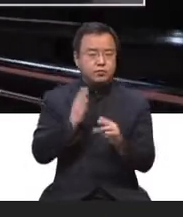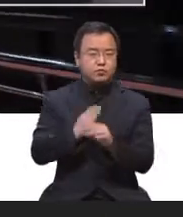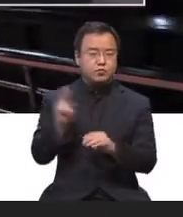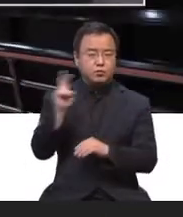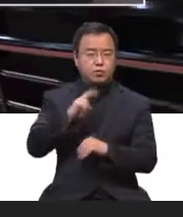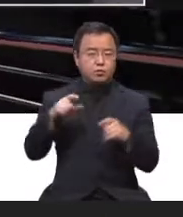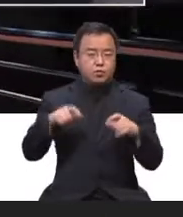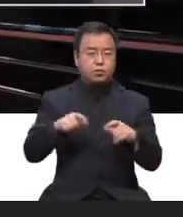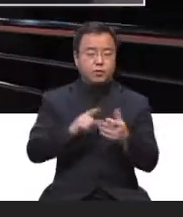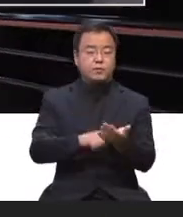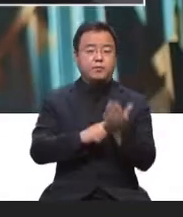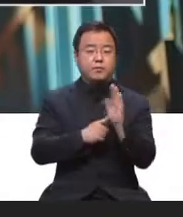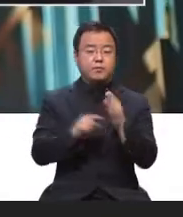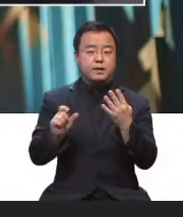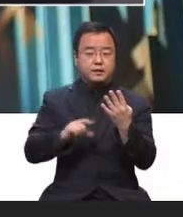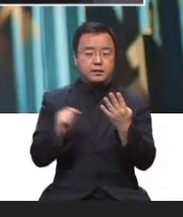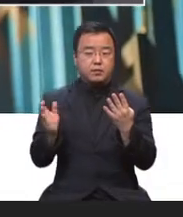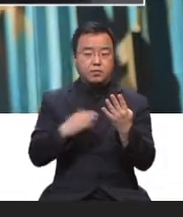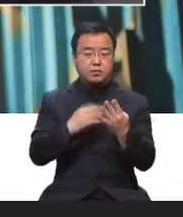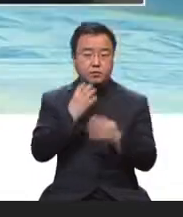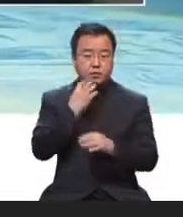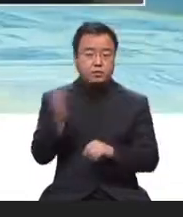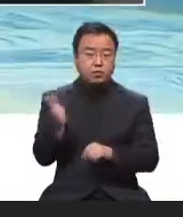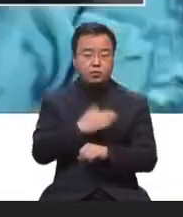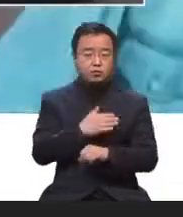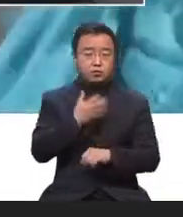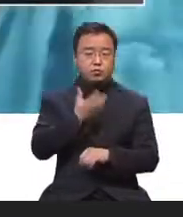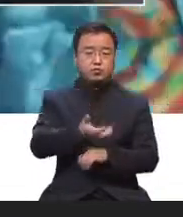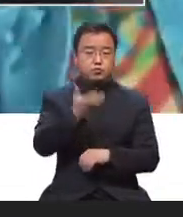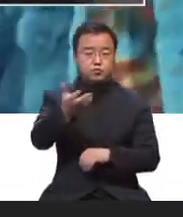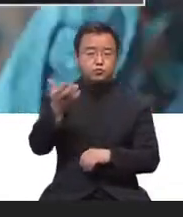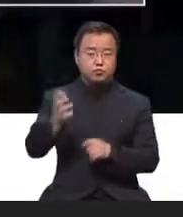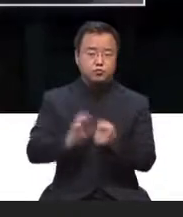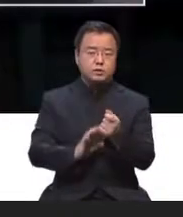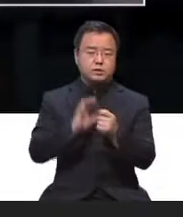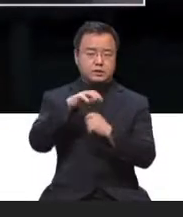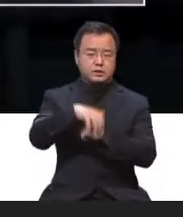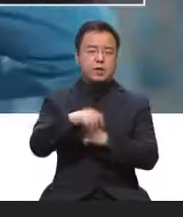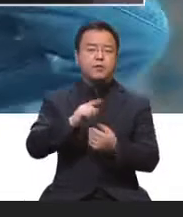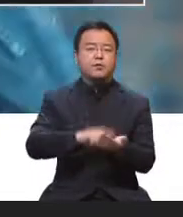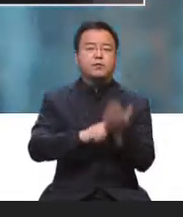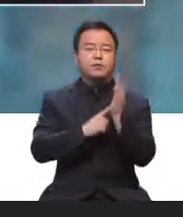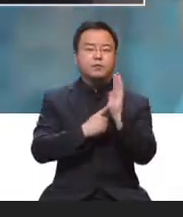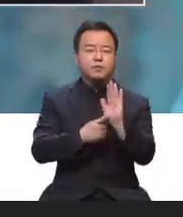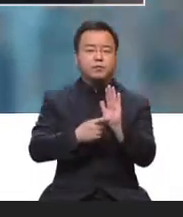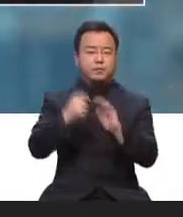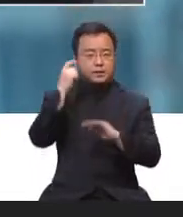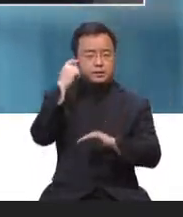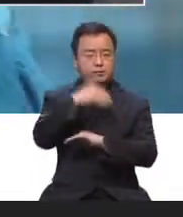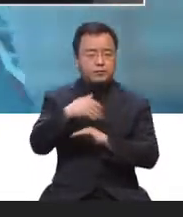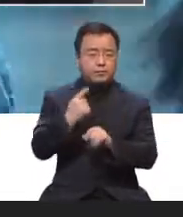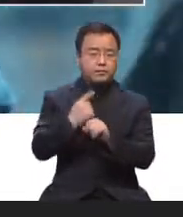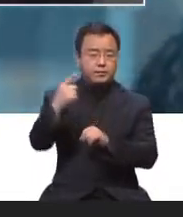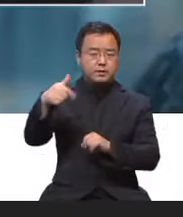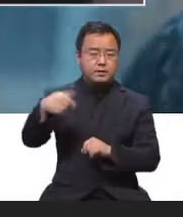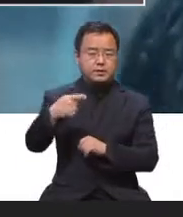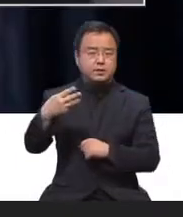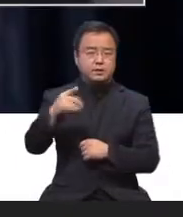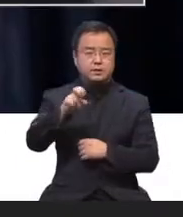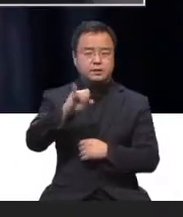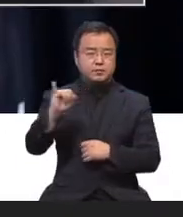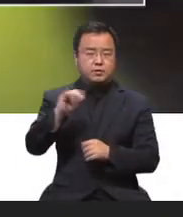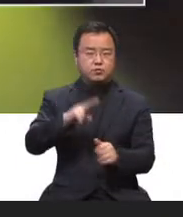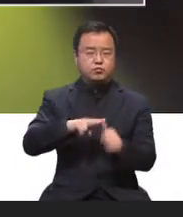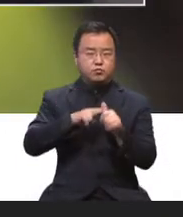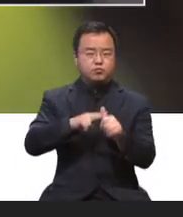발매하면서 다시 한번 4월부터 서울을 시작으로 지금 월드 투어를 앞두고 있는 상황인데요. 내년에는 꼭 그래미 어워드 후보에